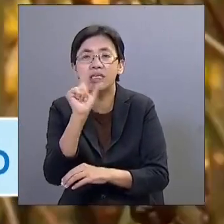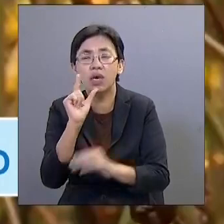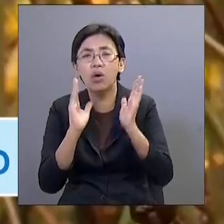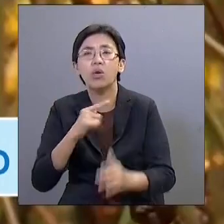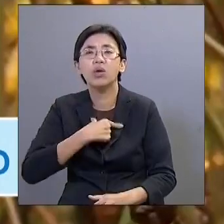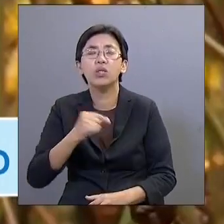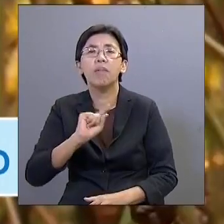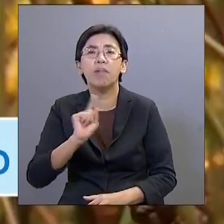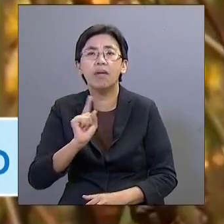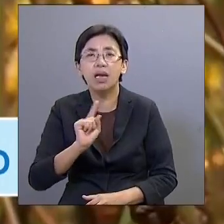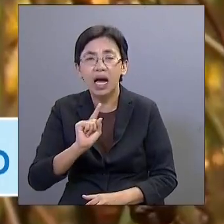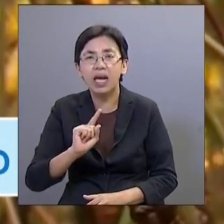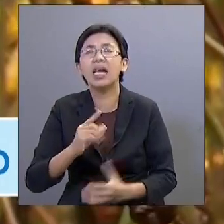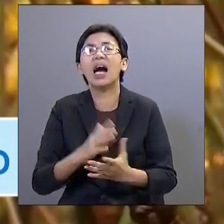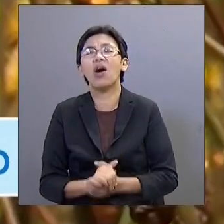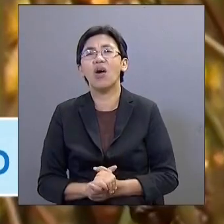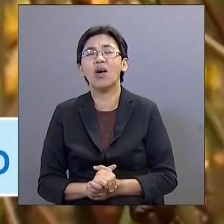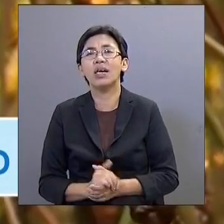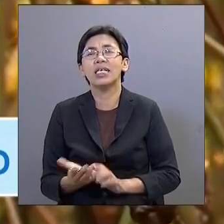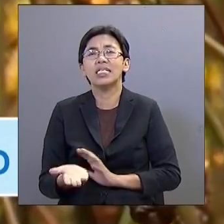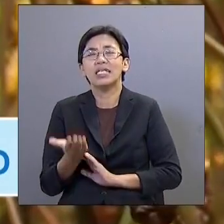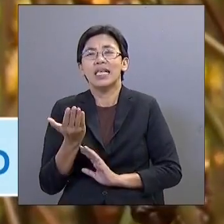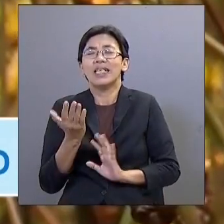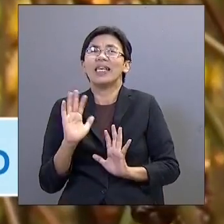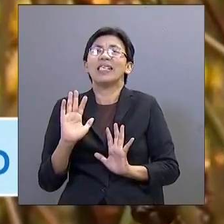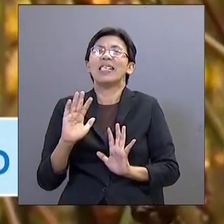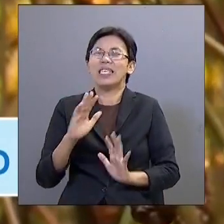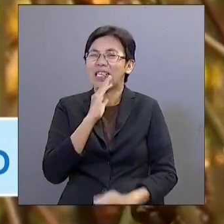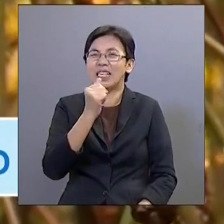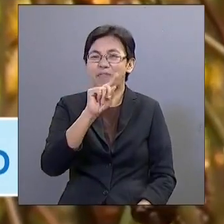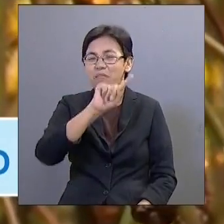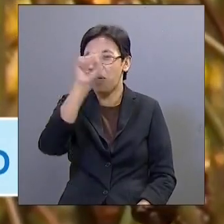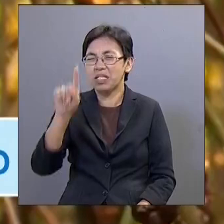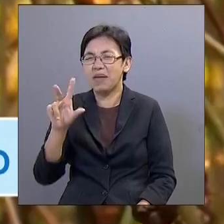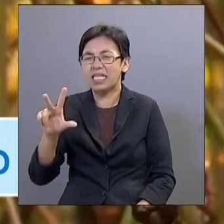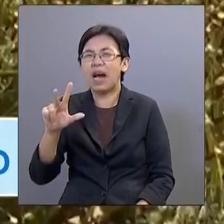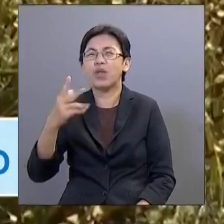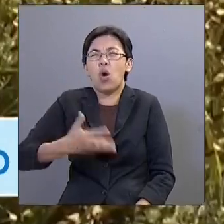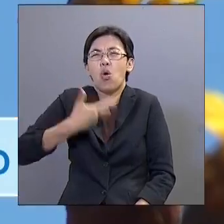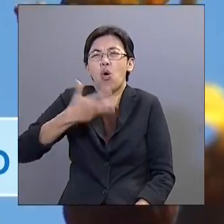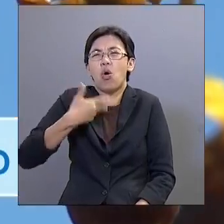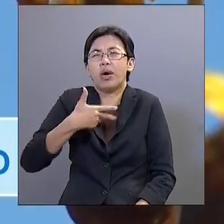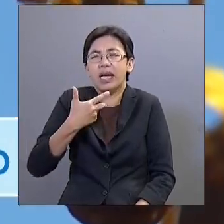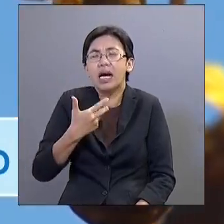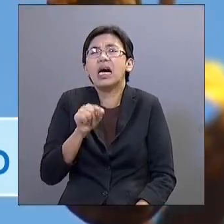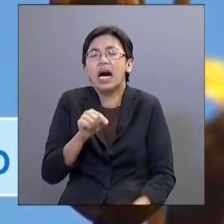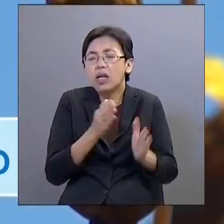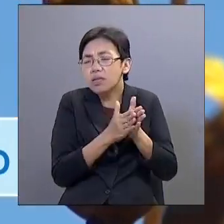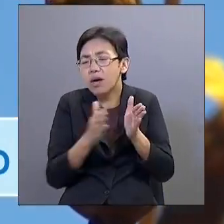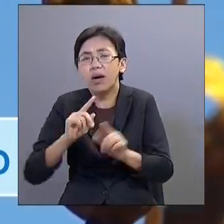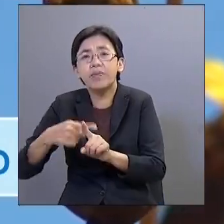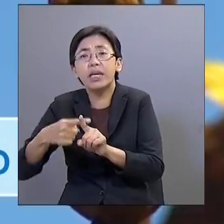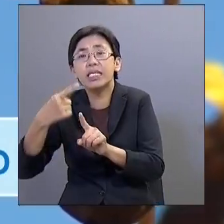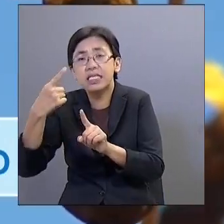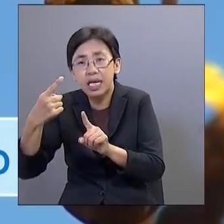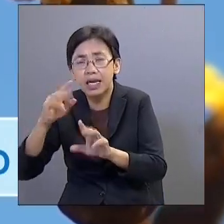เพราะว่าอะไร ไม่ต้อง ต ื่ นเช้าแต่ข้อเสียคือจะร้อนนี่ต้องสู้แดดหน่อยนะ แดดร้อนแดดร้อน ใช่จะอยู่แบบนี้ไป1เดือนแล้วก็ร่วงโรยกลาง